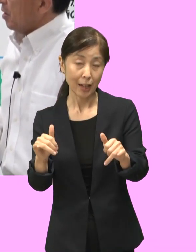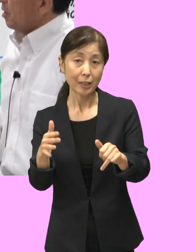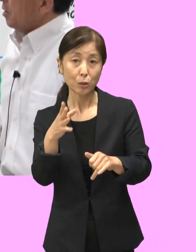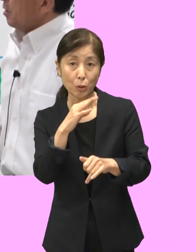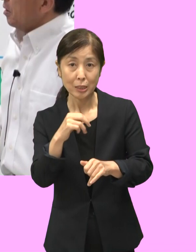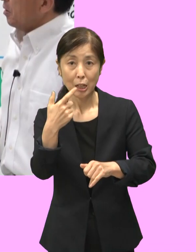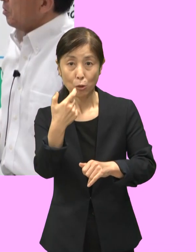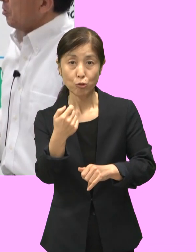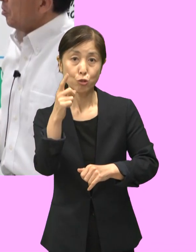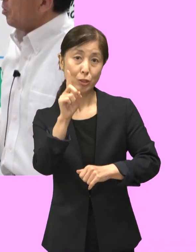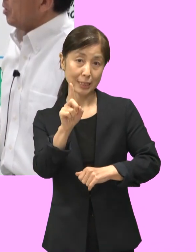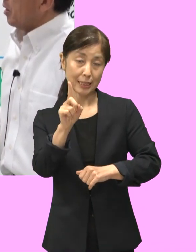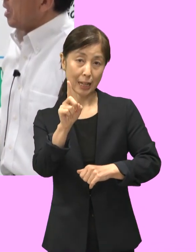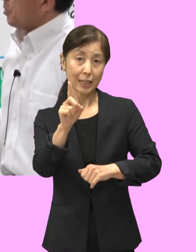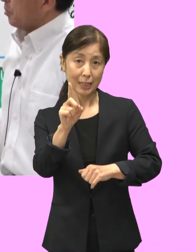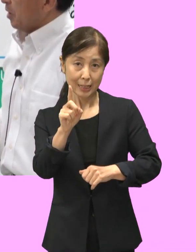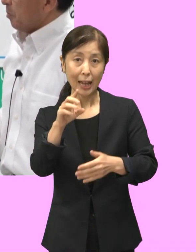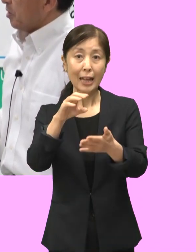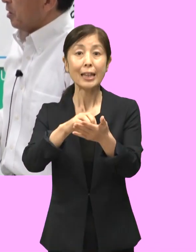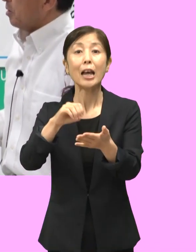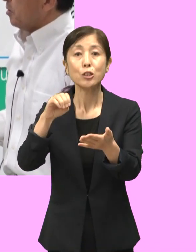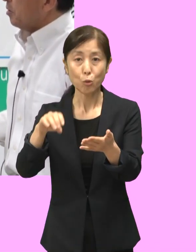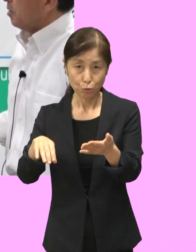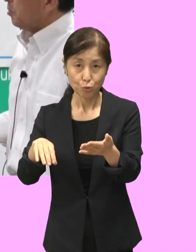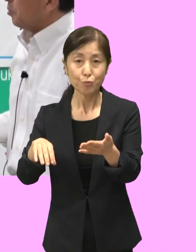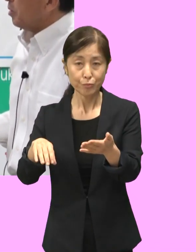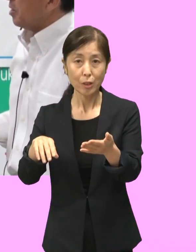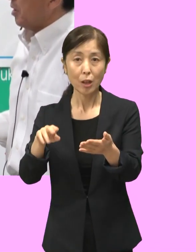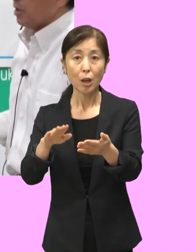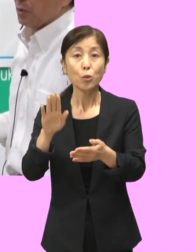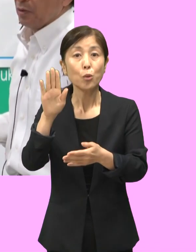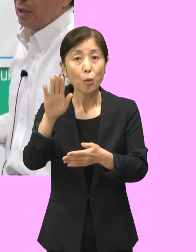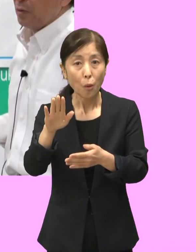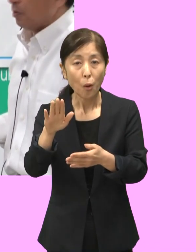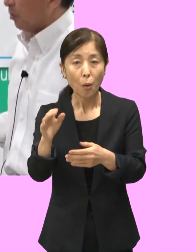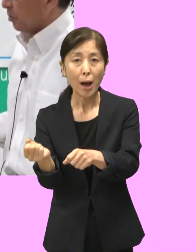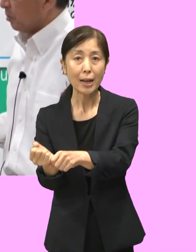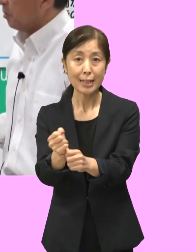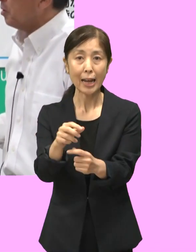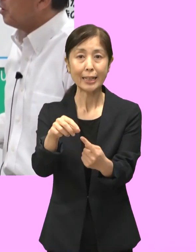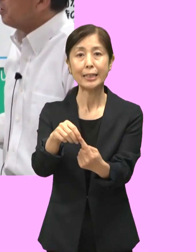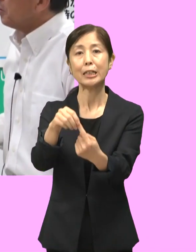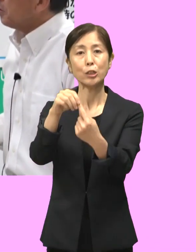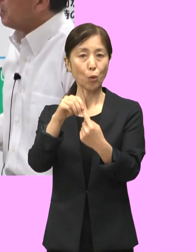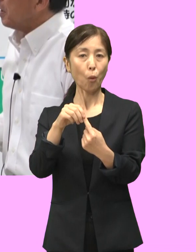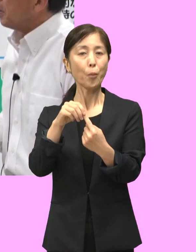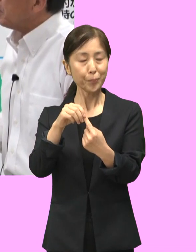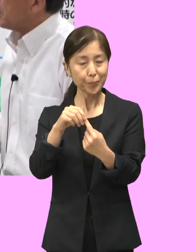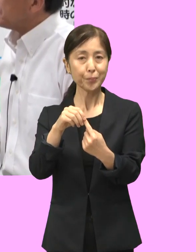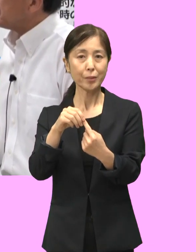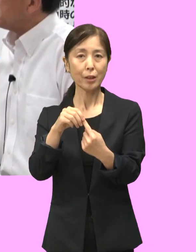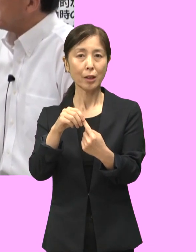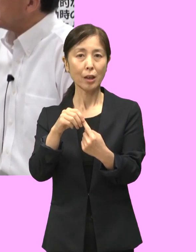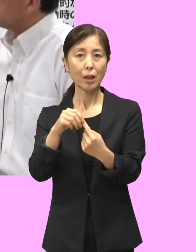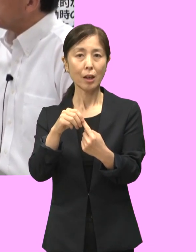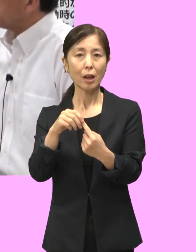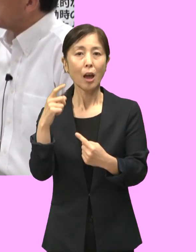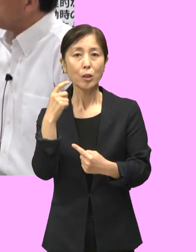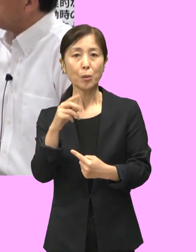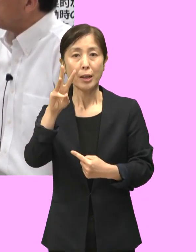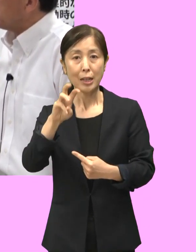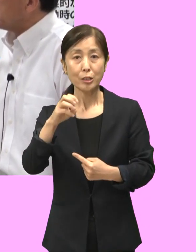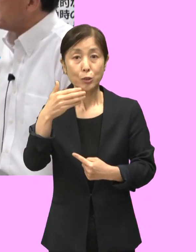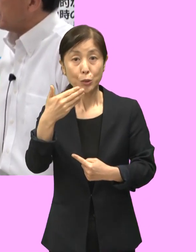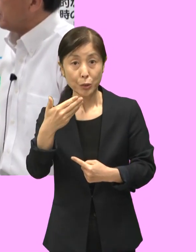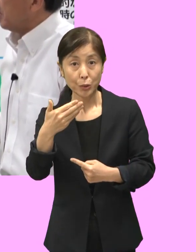歳の退職になりまして、でその後は再任用で雇用をすると。で39年生まれの